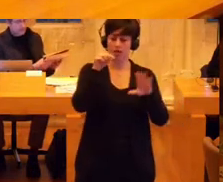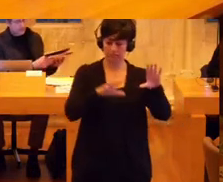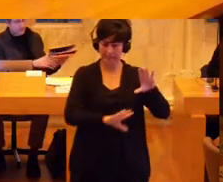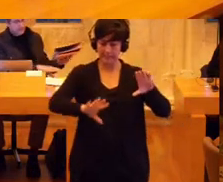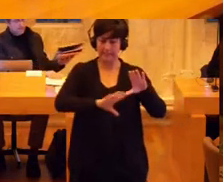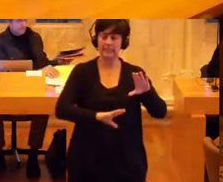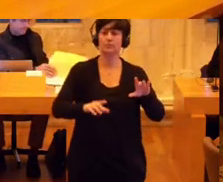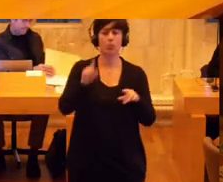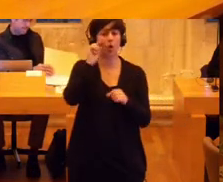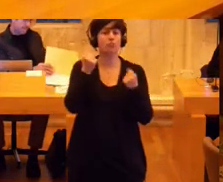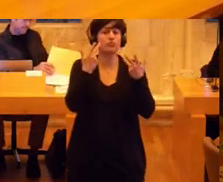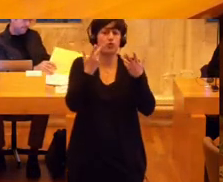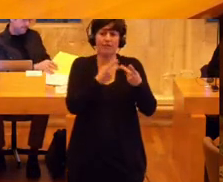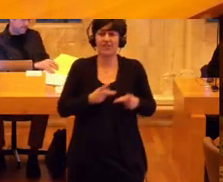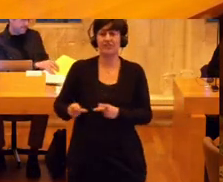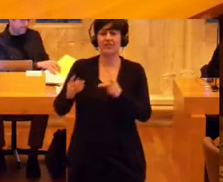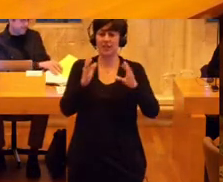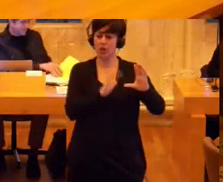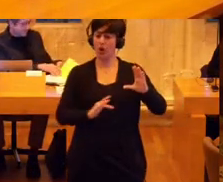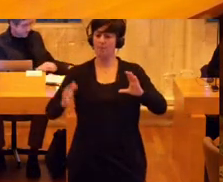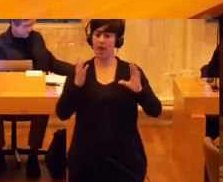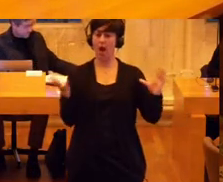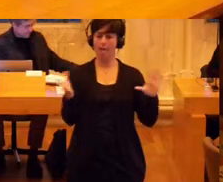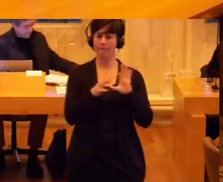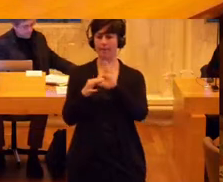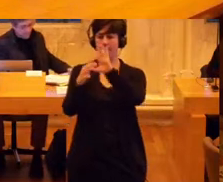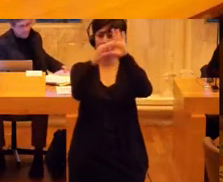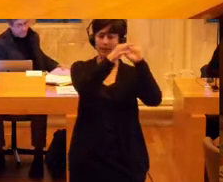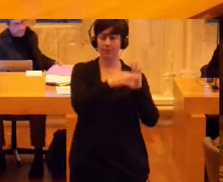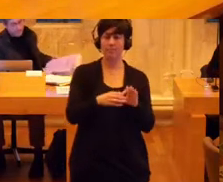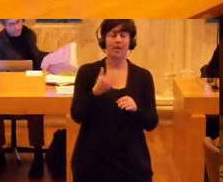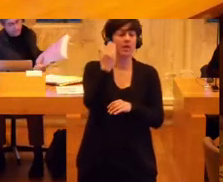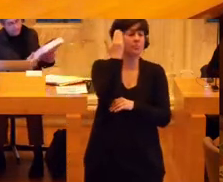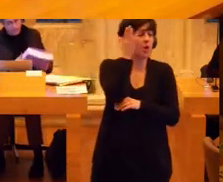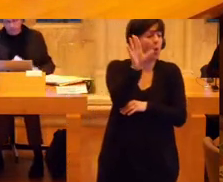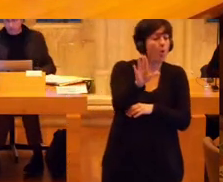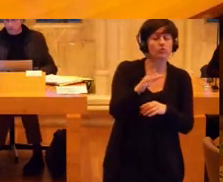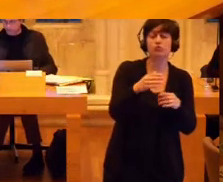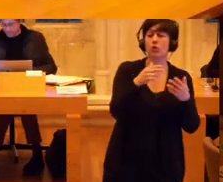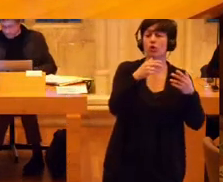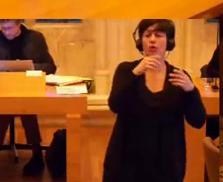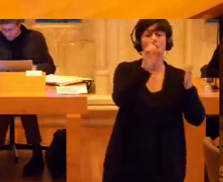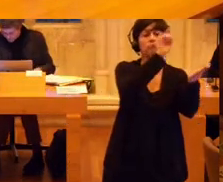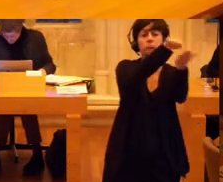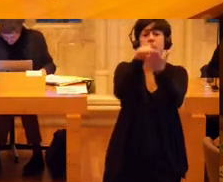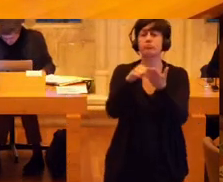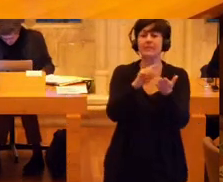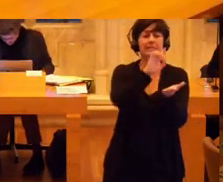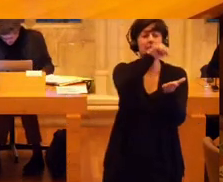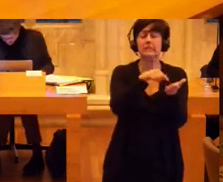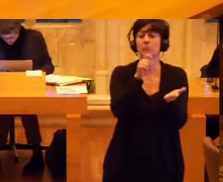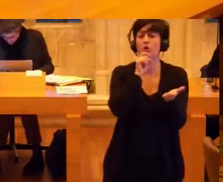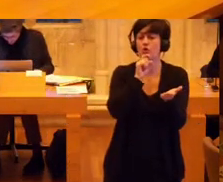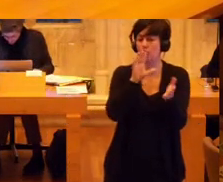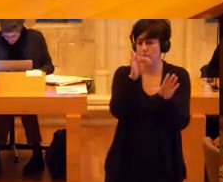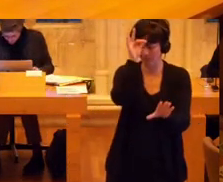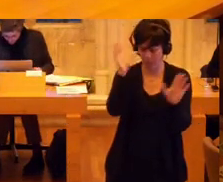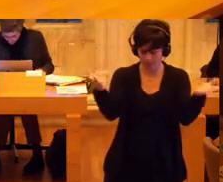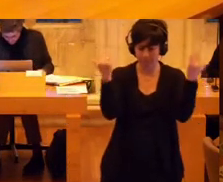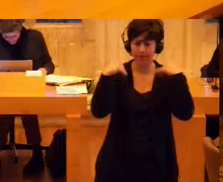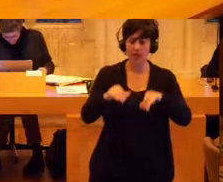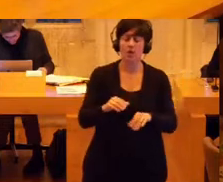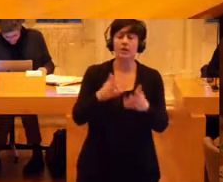et un cinquième dont le lieu et l'horaire restent à définir. La soirée d'ouverture de la saison aura lieu au pôle de